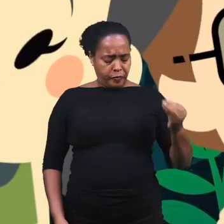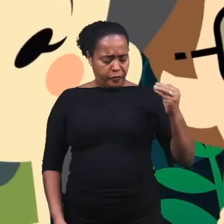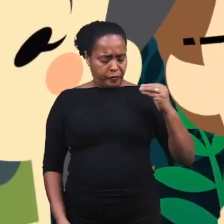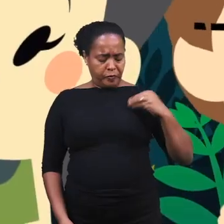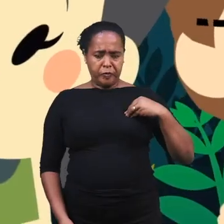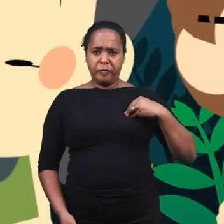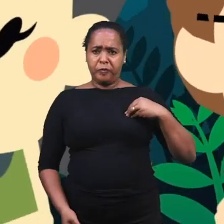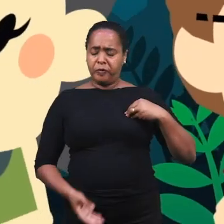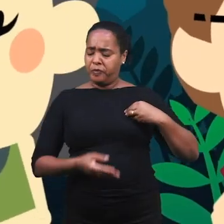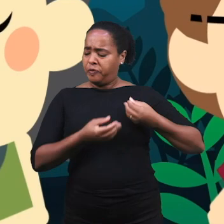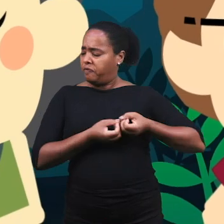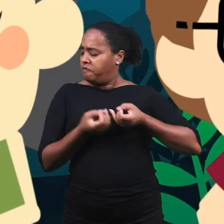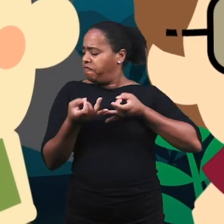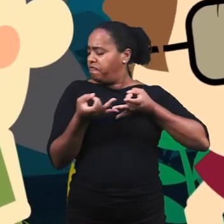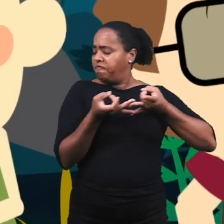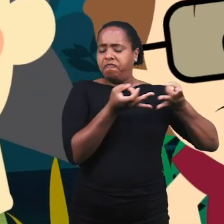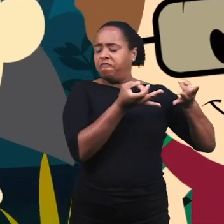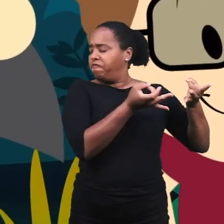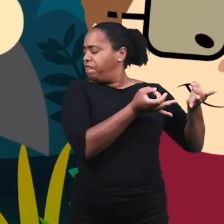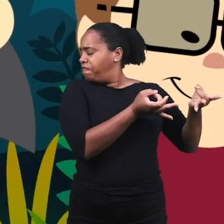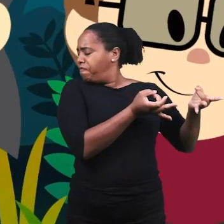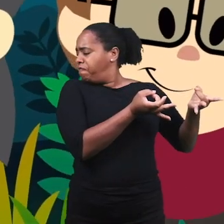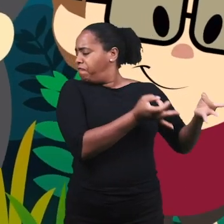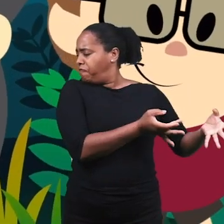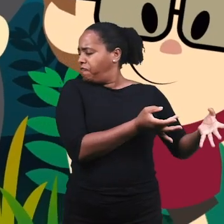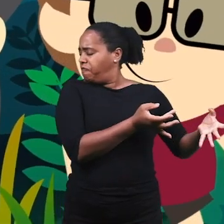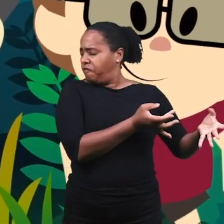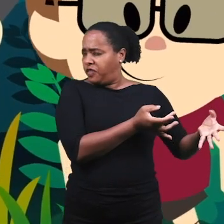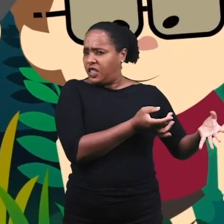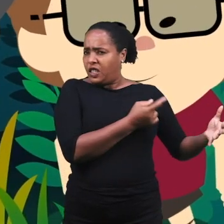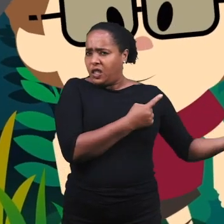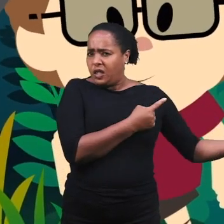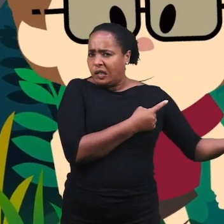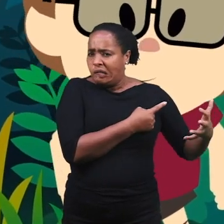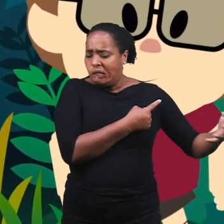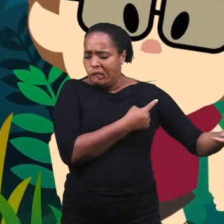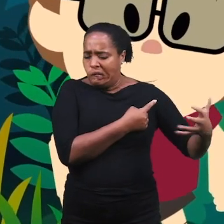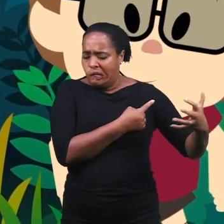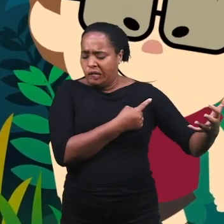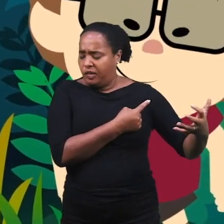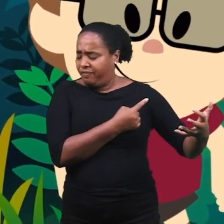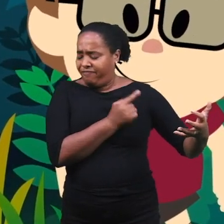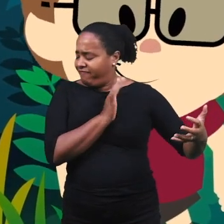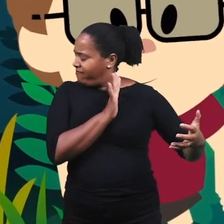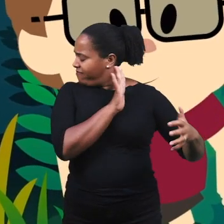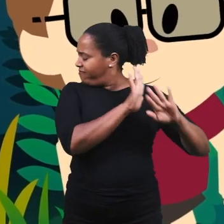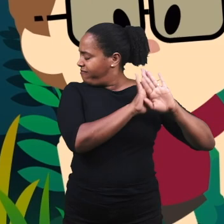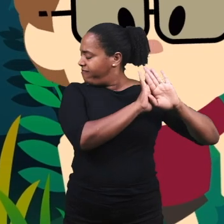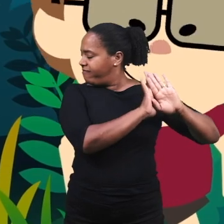Грех останется позади. Он больше не властвует надо мною.